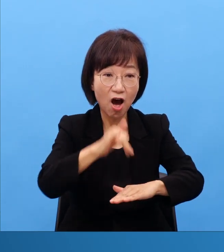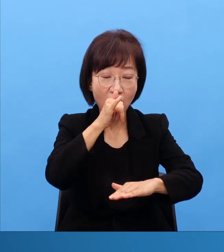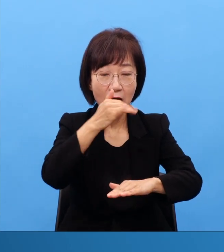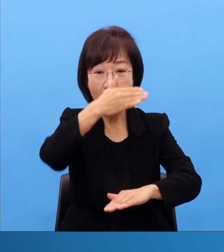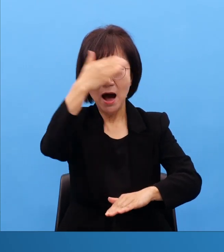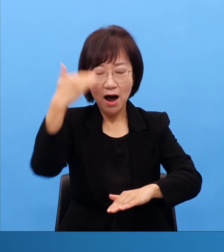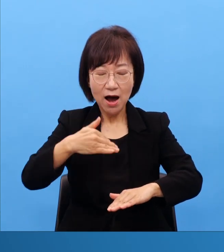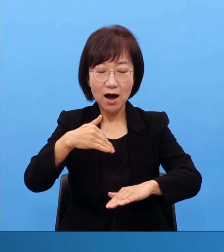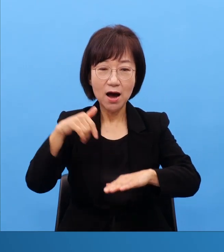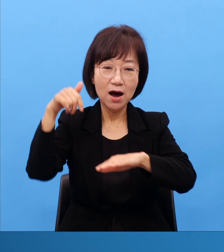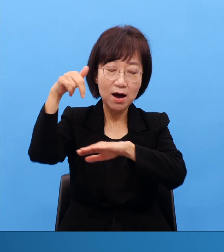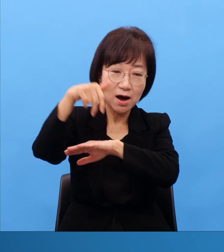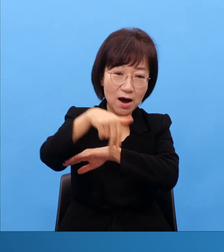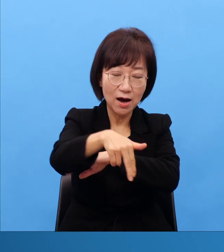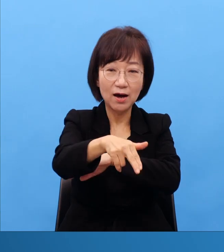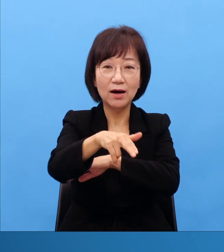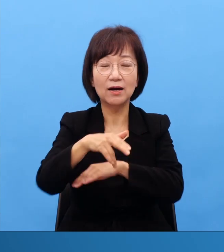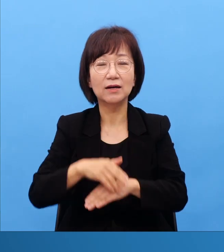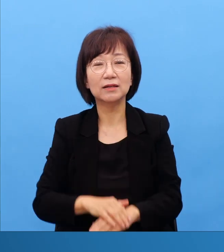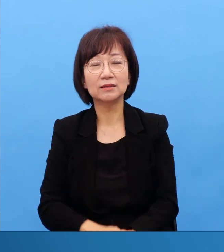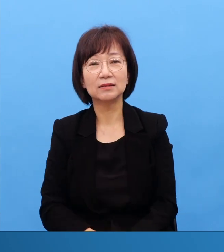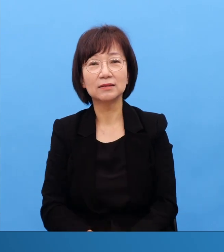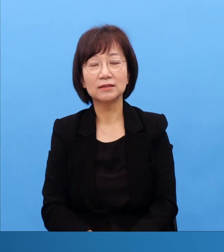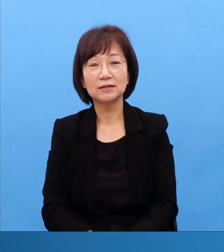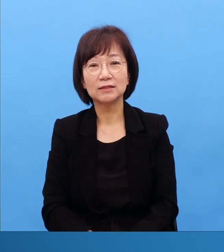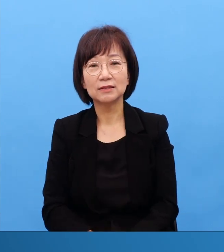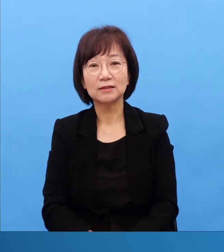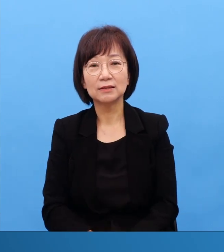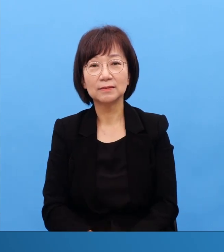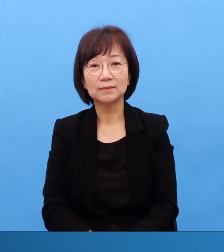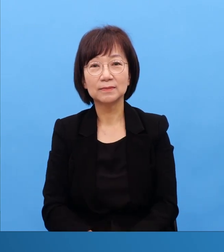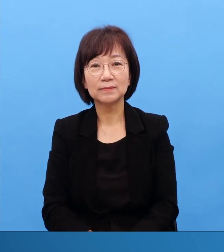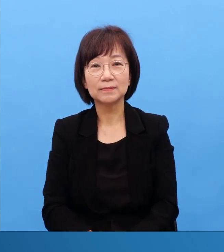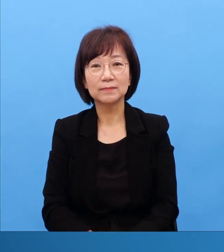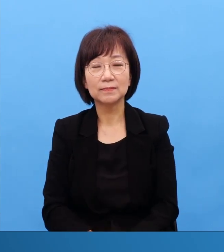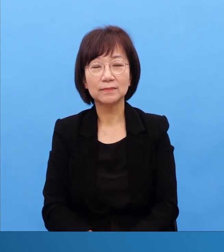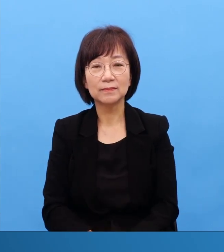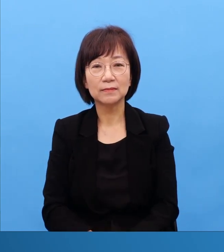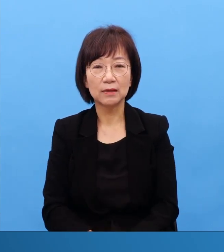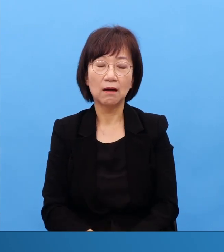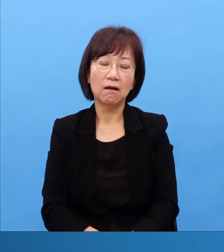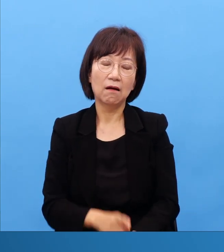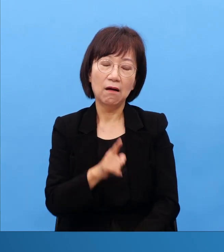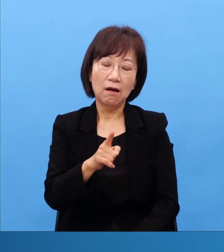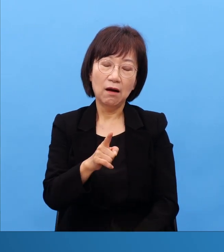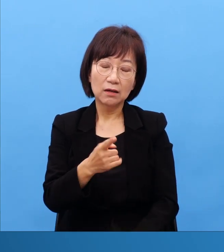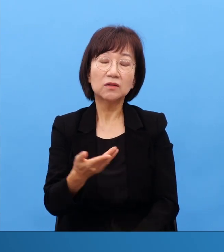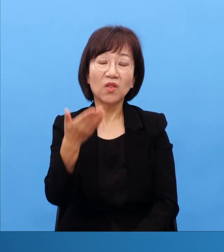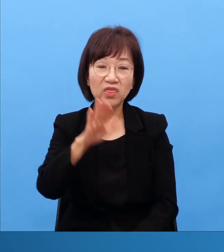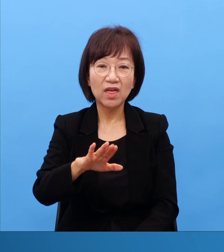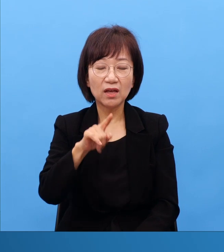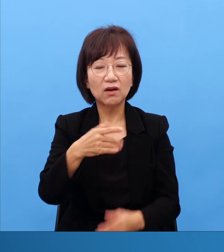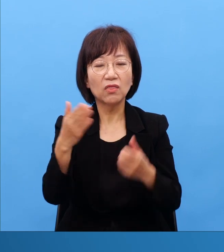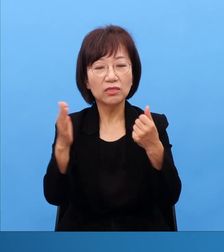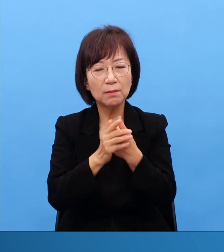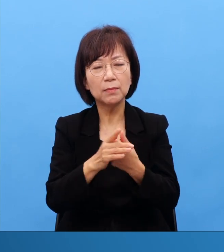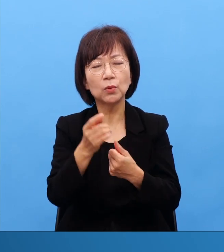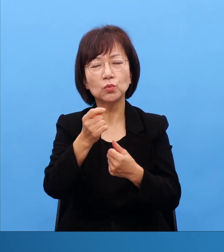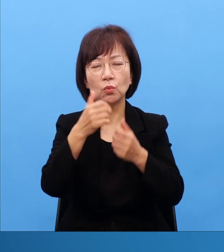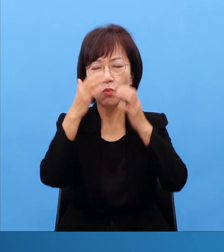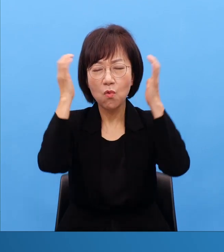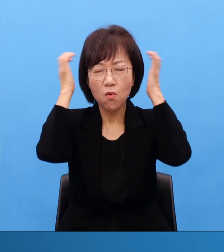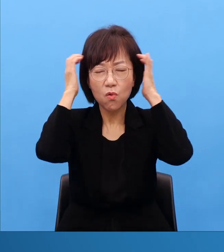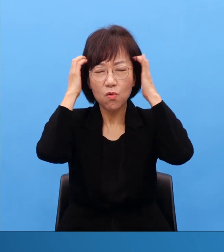where you could exit out of the building from the second story. 그래 그것 때문에 제가 좀 고생했어요. But there was a lot of trouble that ensued after